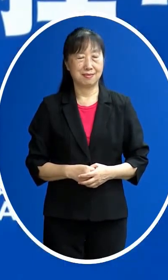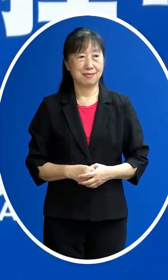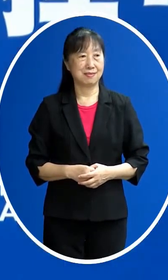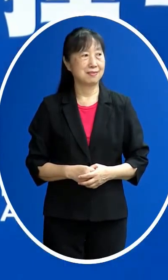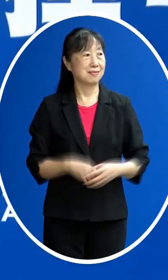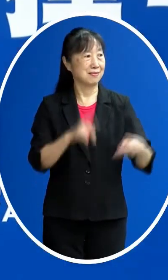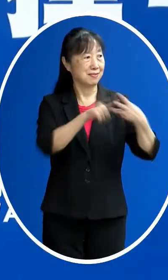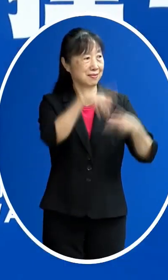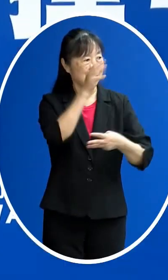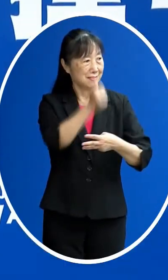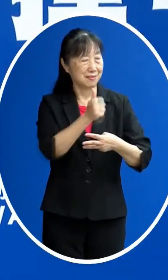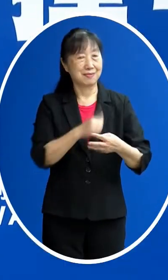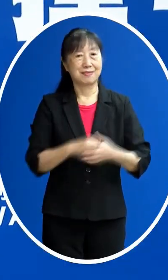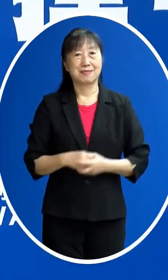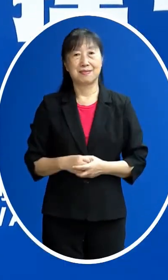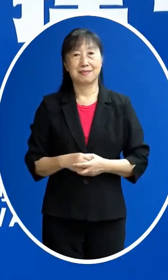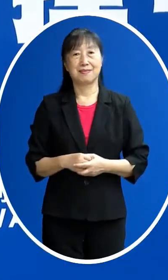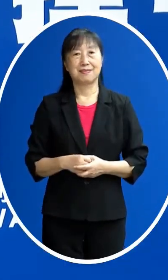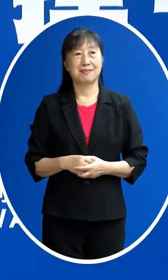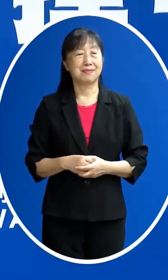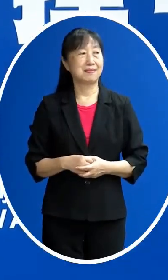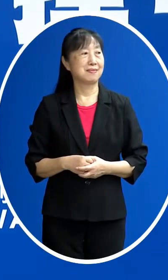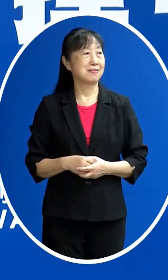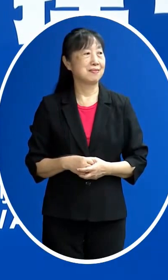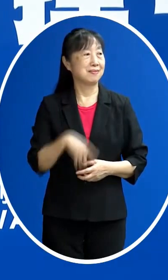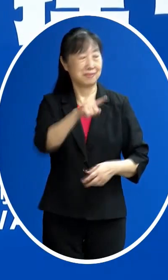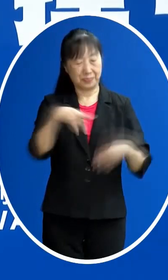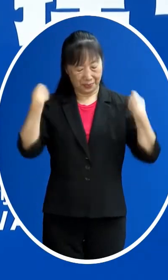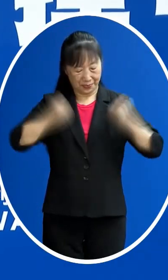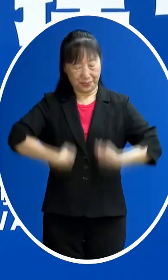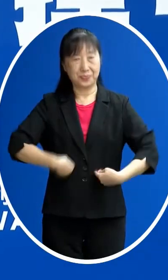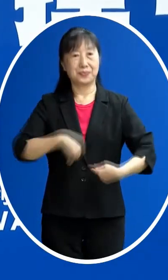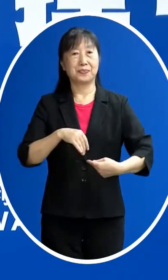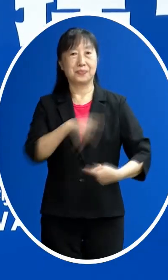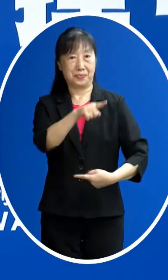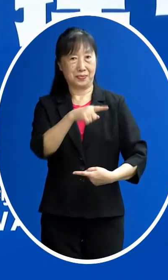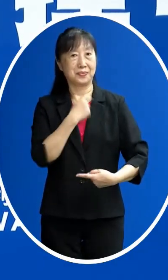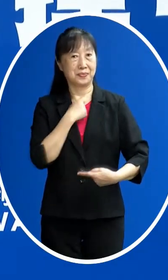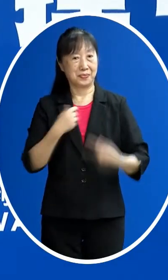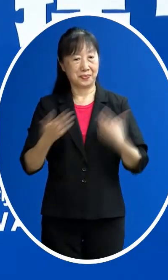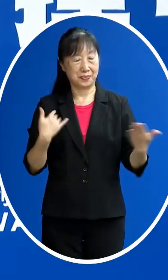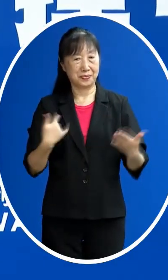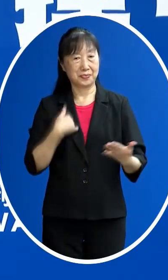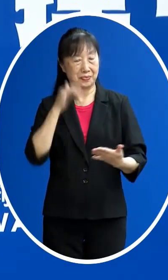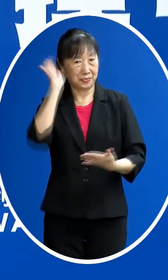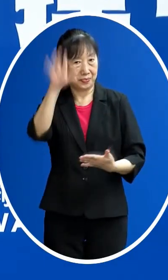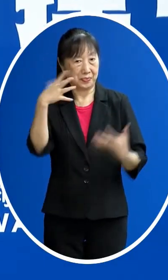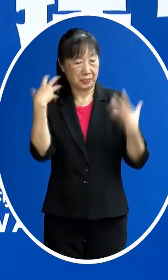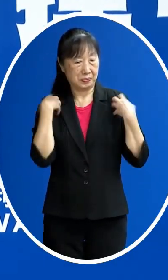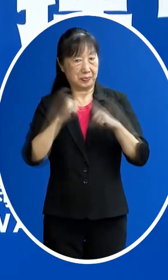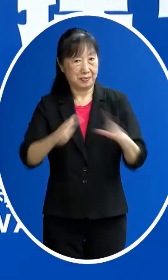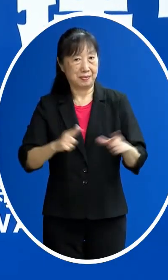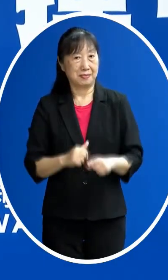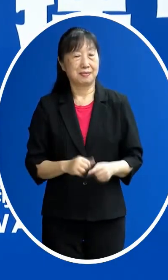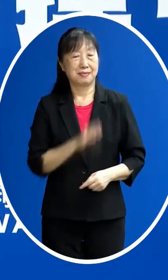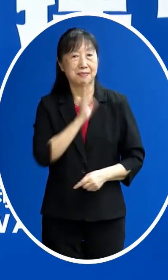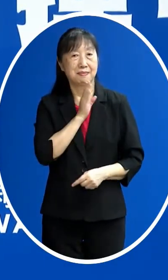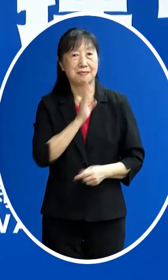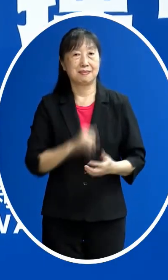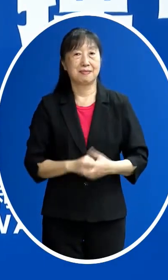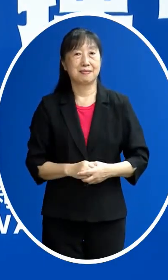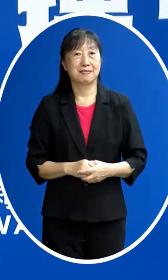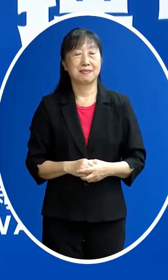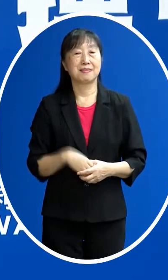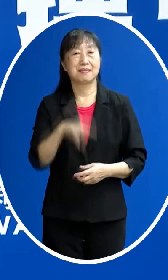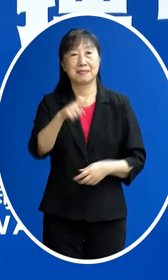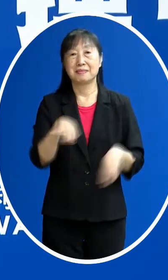哎，王必胜指挥官，穿上这件衣服哈，就要明白这是任重道远。那也会开始来，就